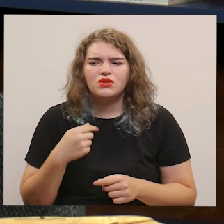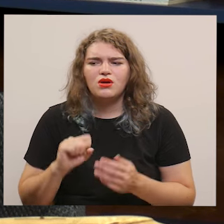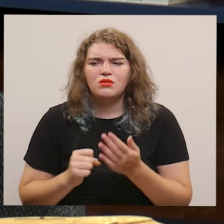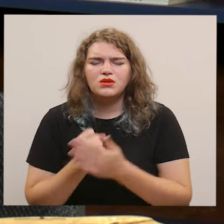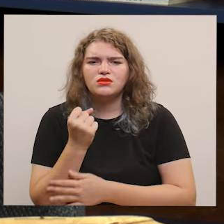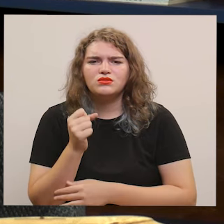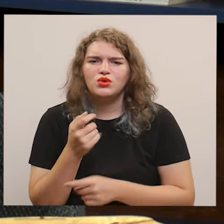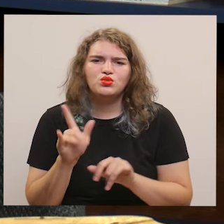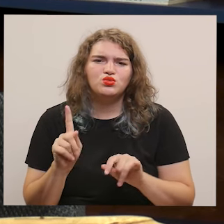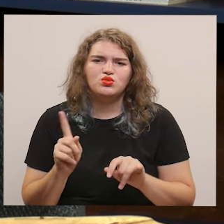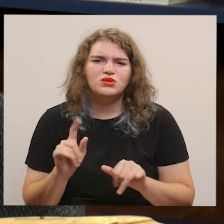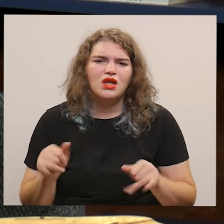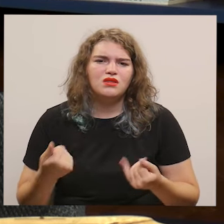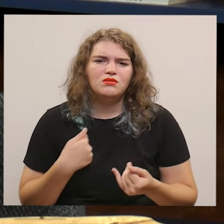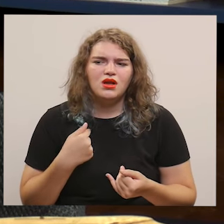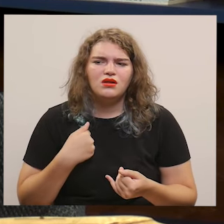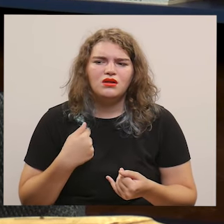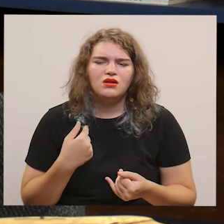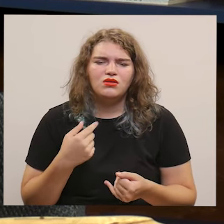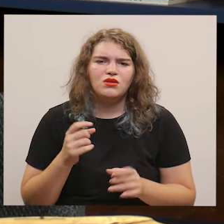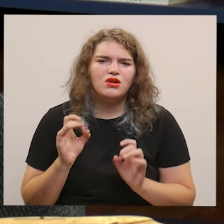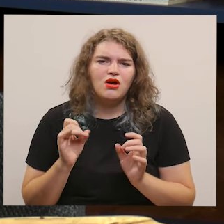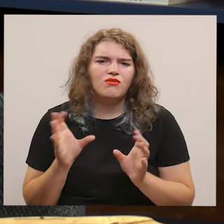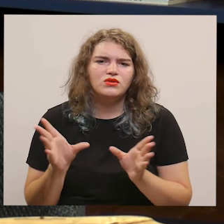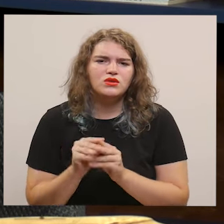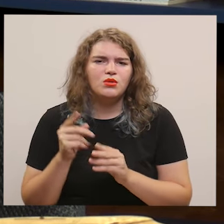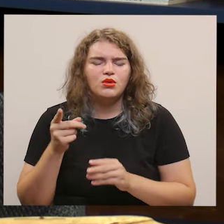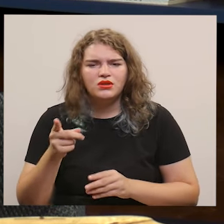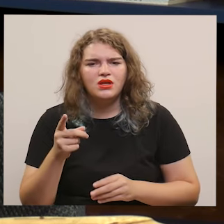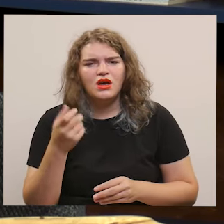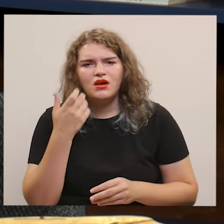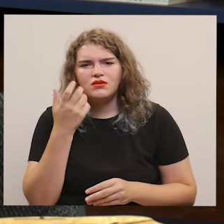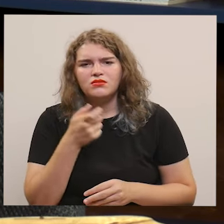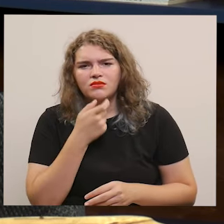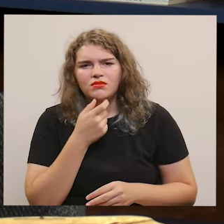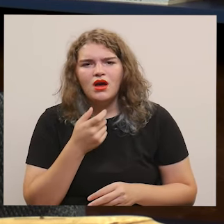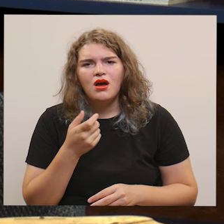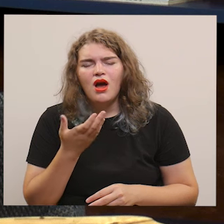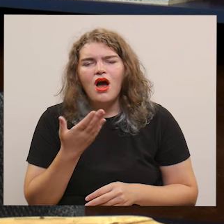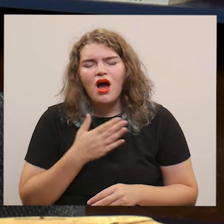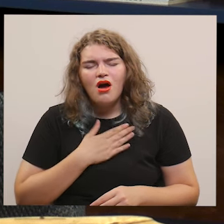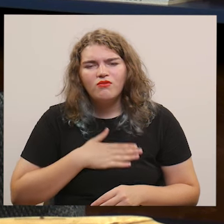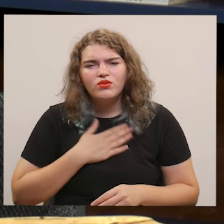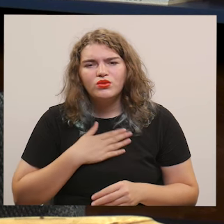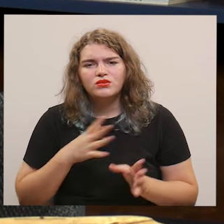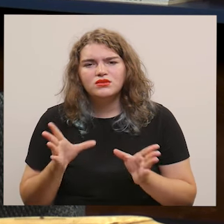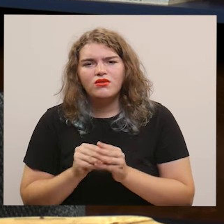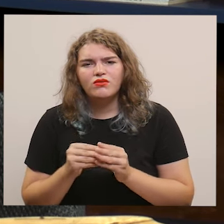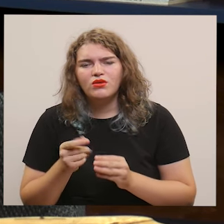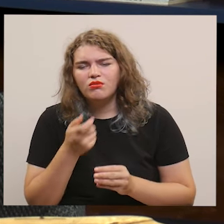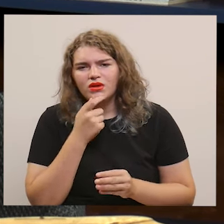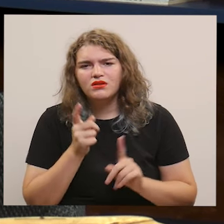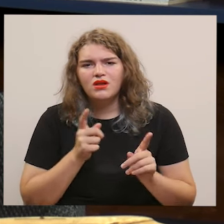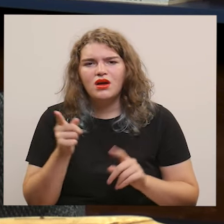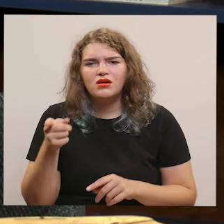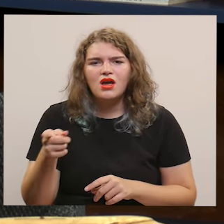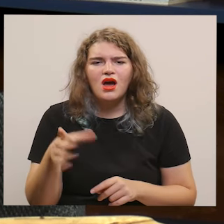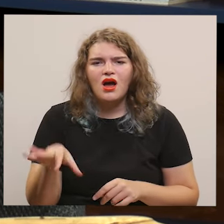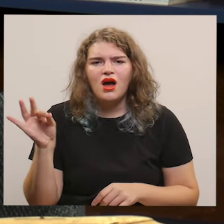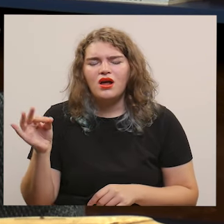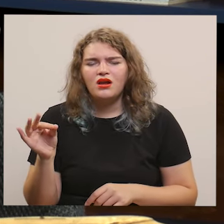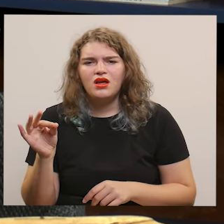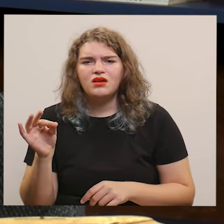Lucrul acesta nu s-a întâmplat și nu am fost alături de ea la bătrânețe. Aș fi fost cu toată inima dacă era să fiu, dar ea a luat